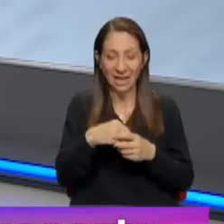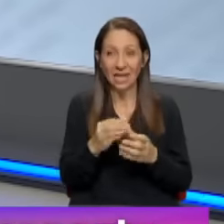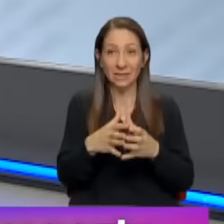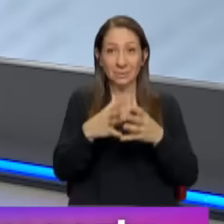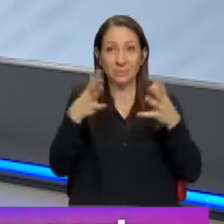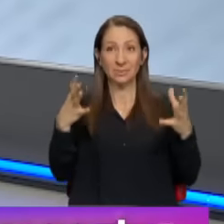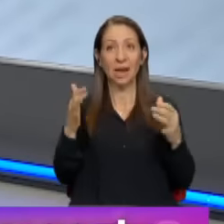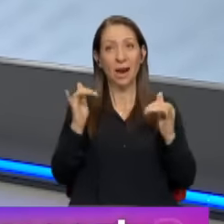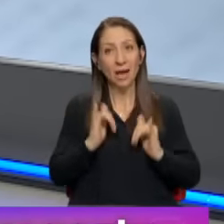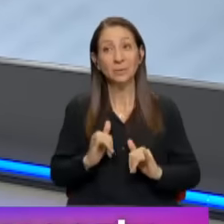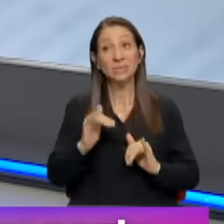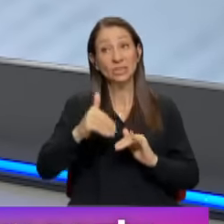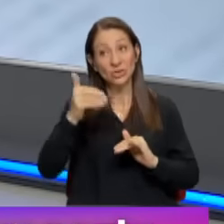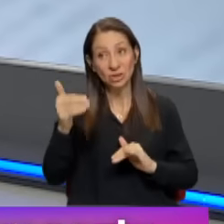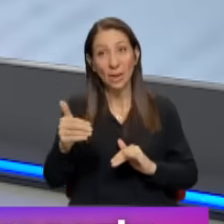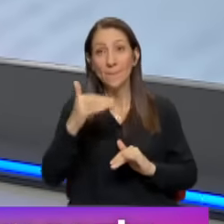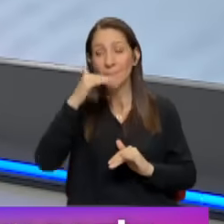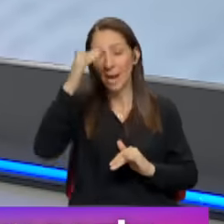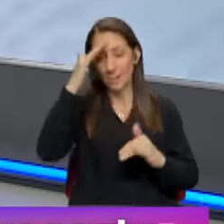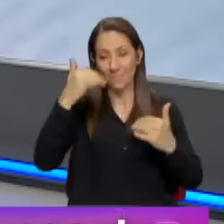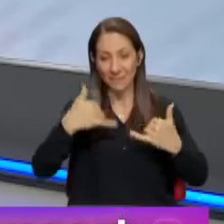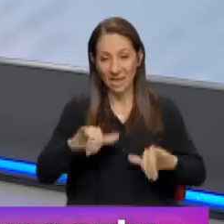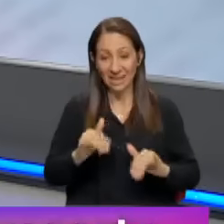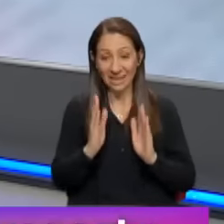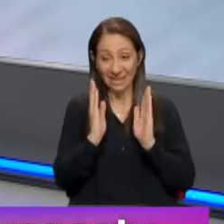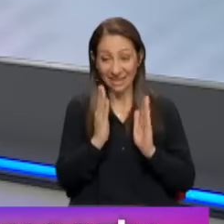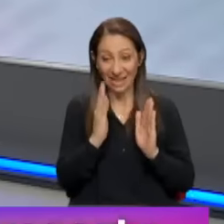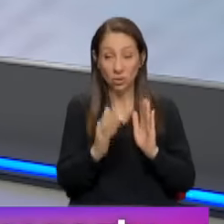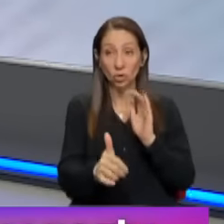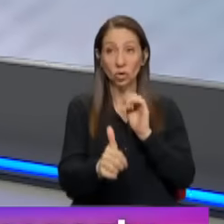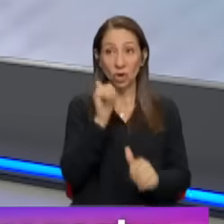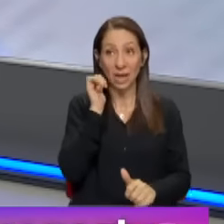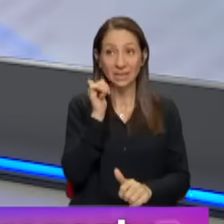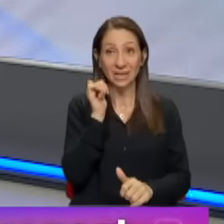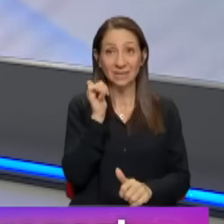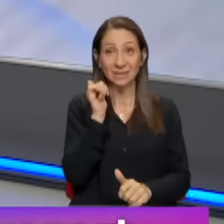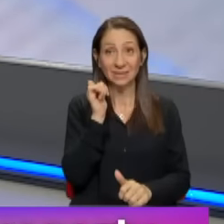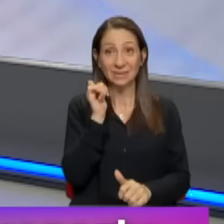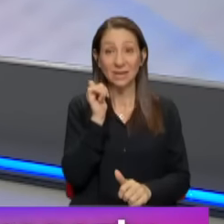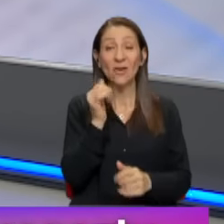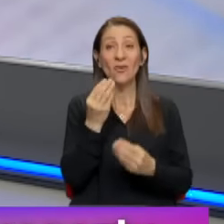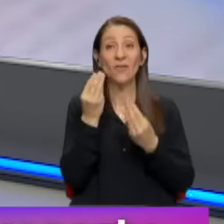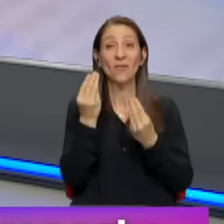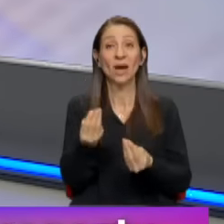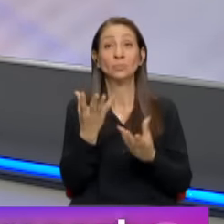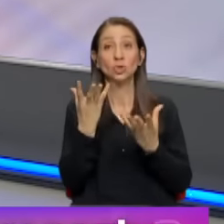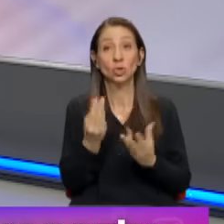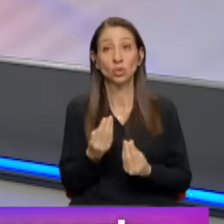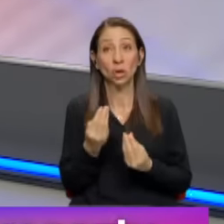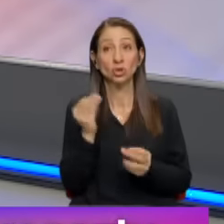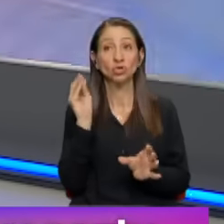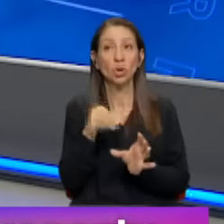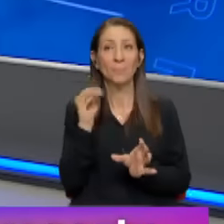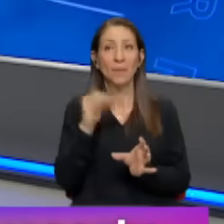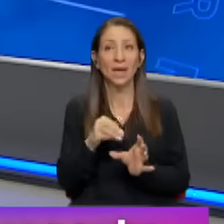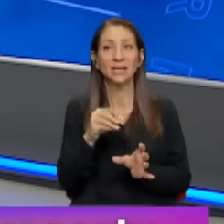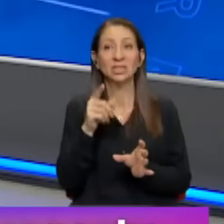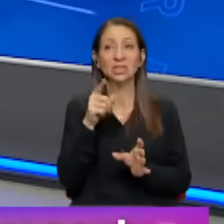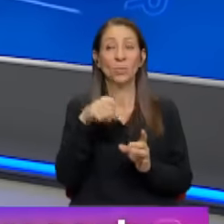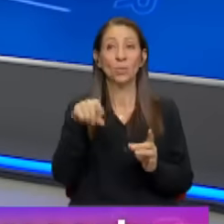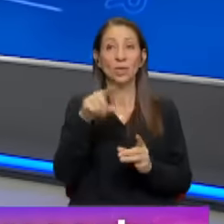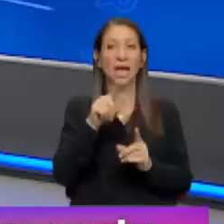ellerinin rahatlamasından öte, bayram tatiline gidenlerin dönerken bırakmış oldukları çöpler. İşte